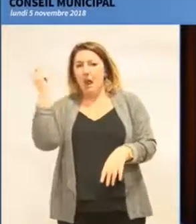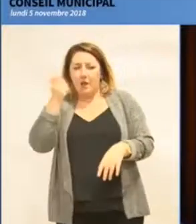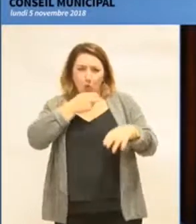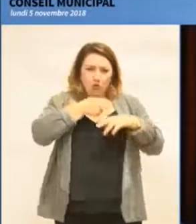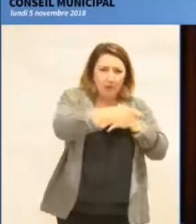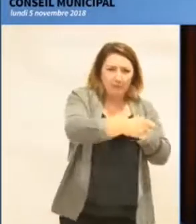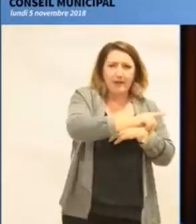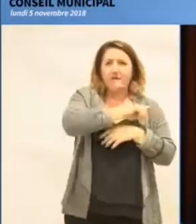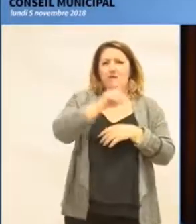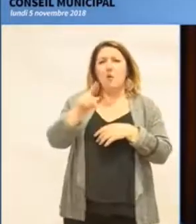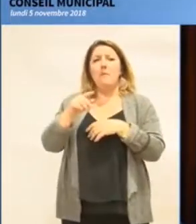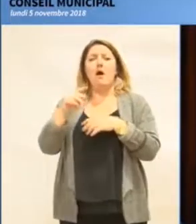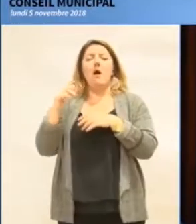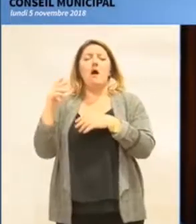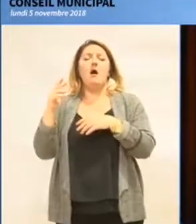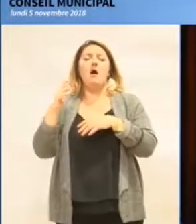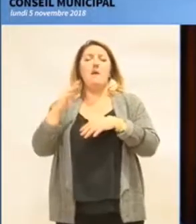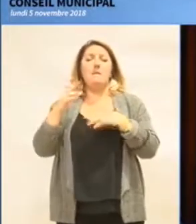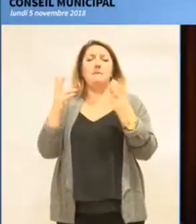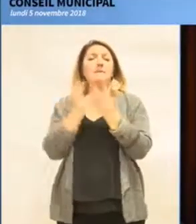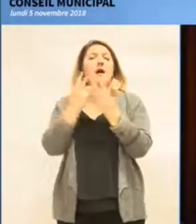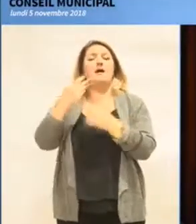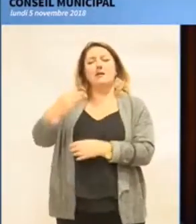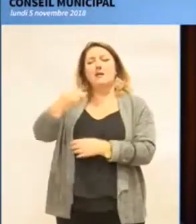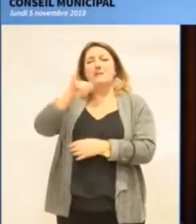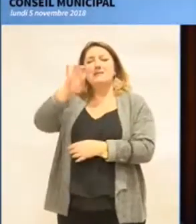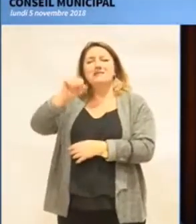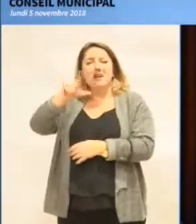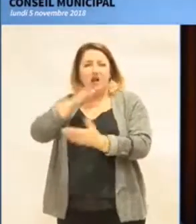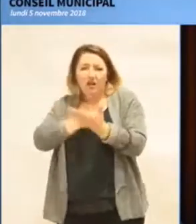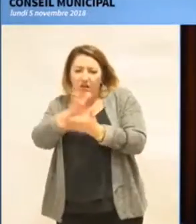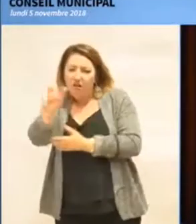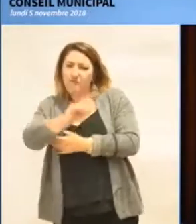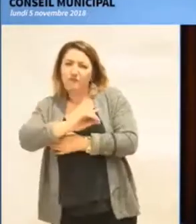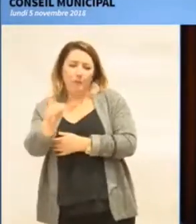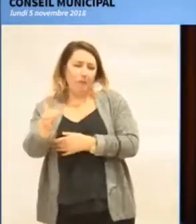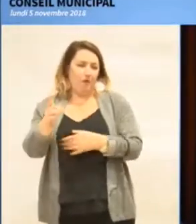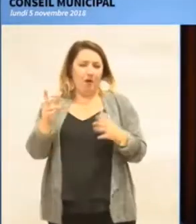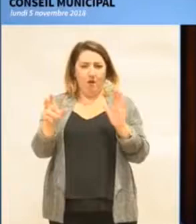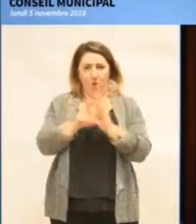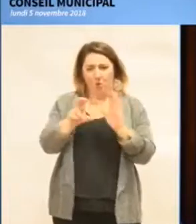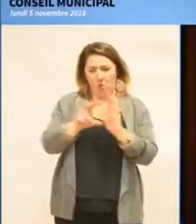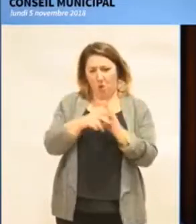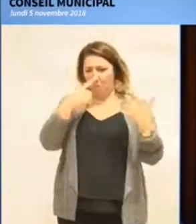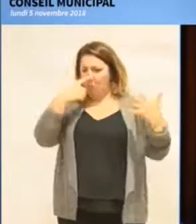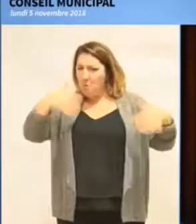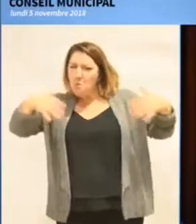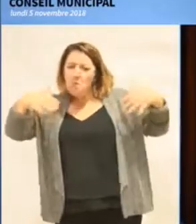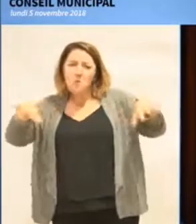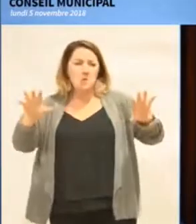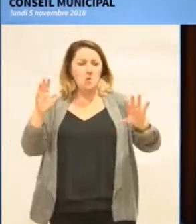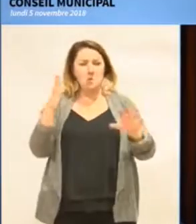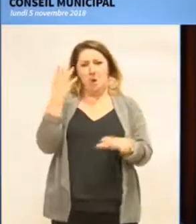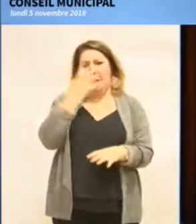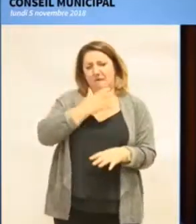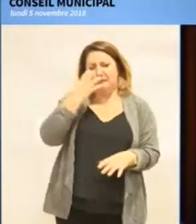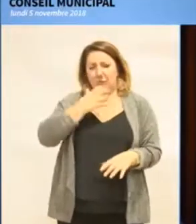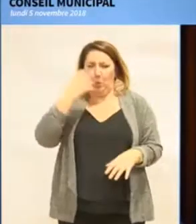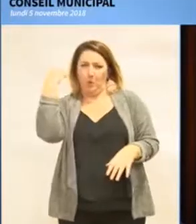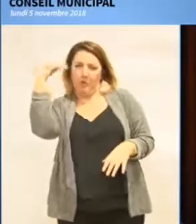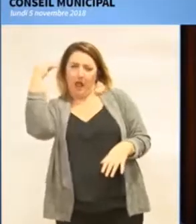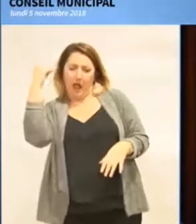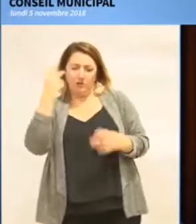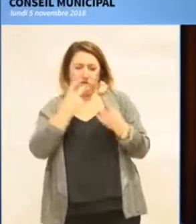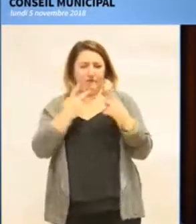aller à Villeneuve et à Mistral relevait de l'expédition absolument aventureuse et que cette ville était absolument épouvantable. J'y